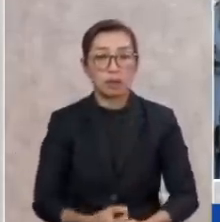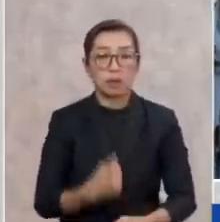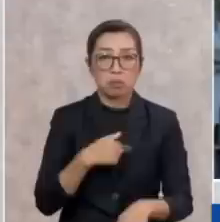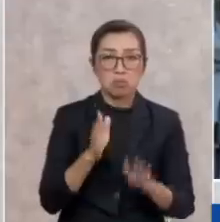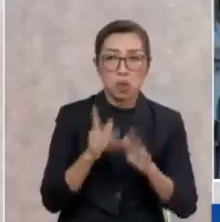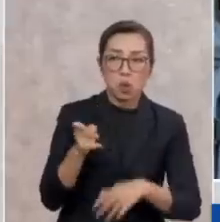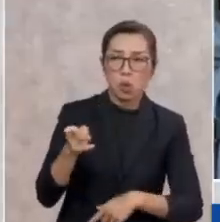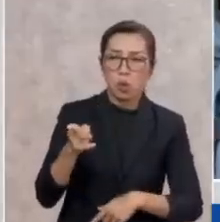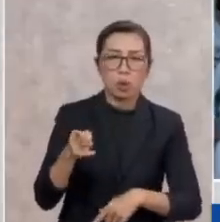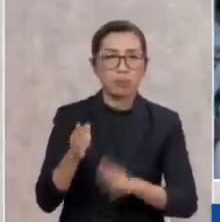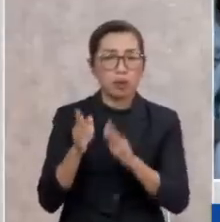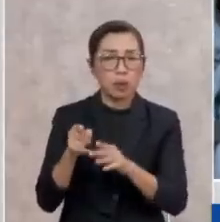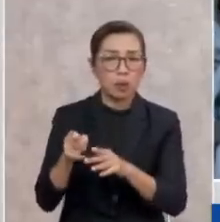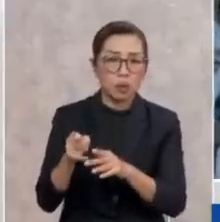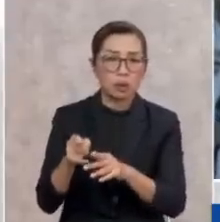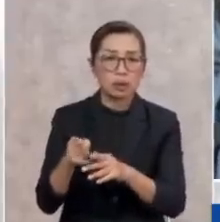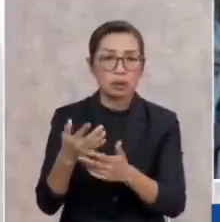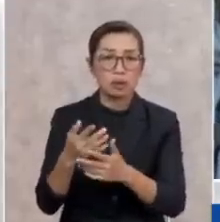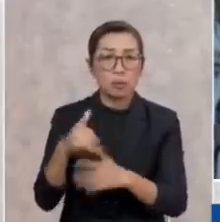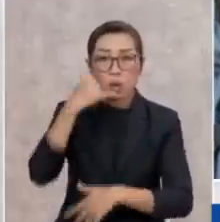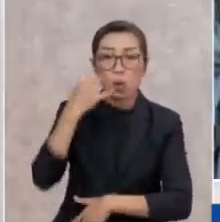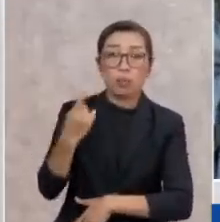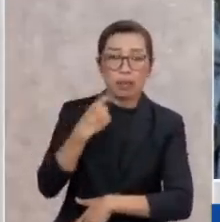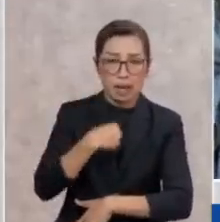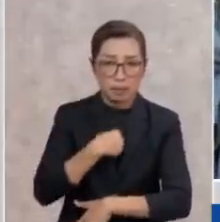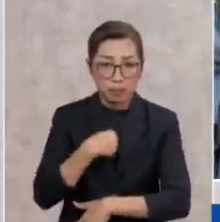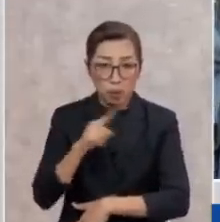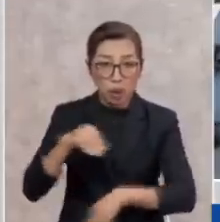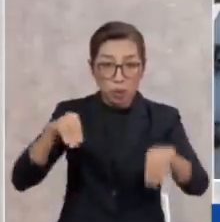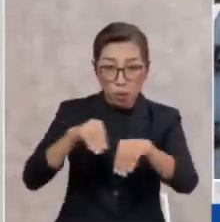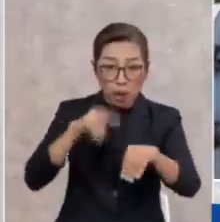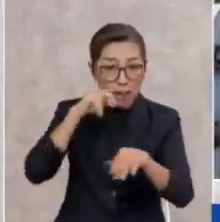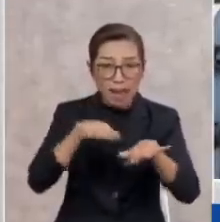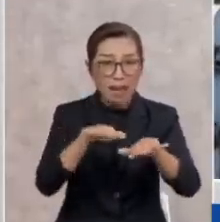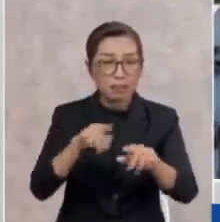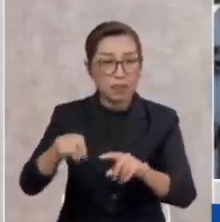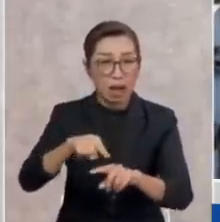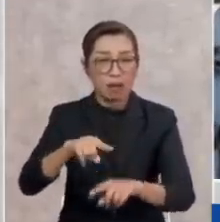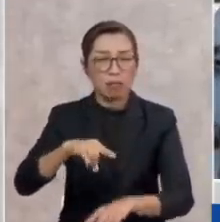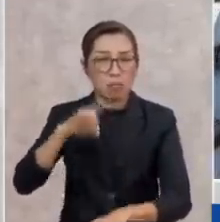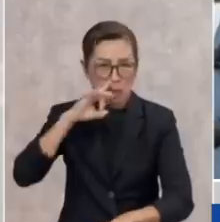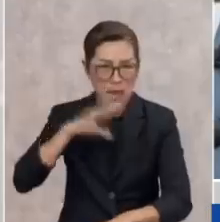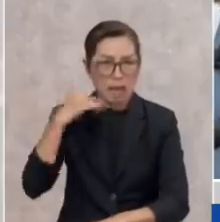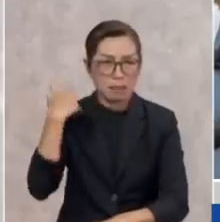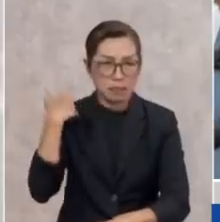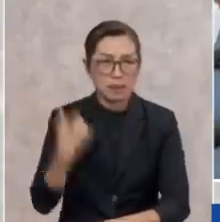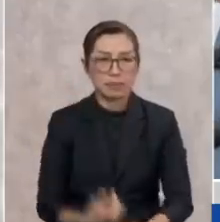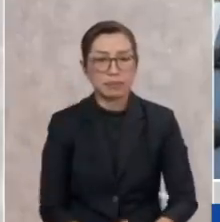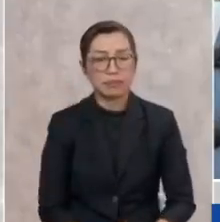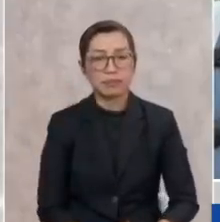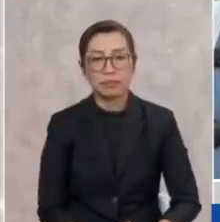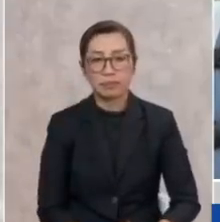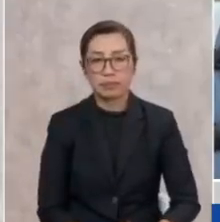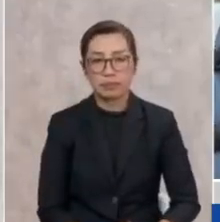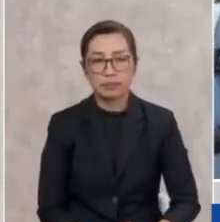มีคนต้องตรอศิริราชาตะโกนมาถามแต่ว่าอยู่ใกล้ๆกระแสน้ำหมดแรงเพราะว่าปีนกำแพงครับ